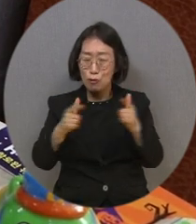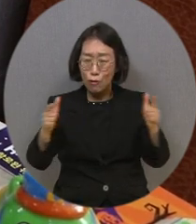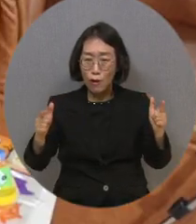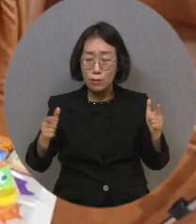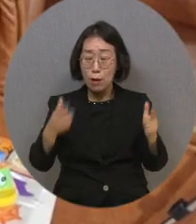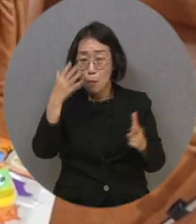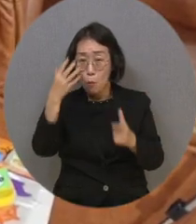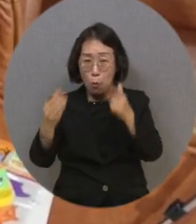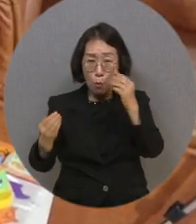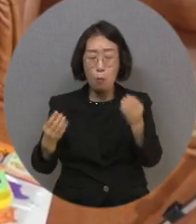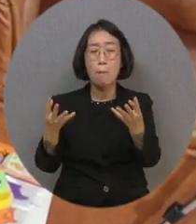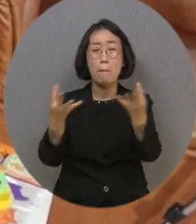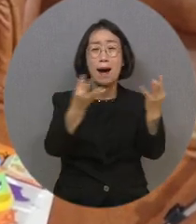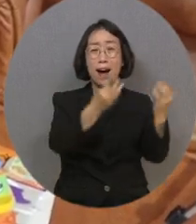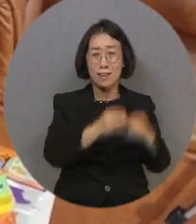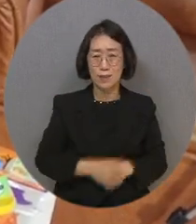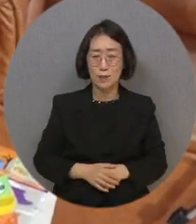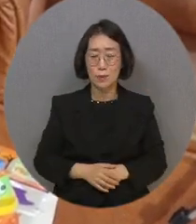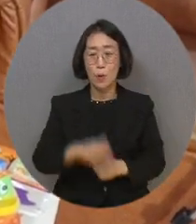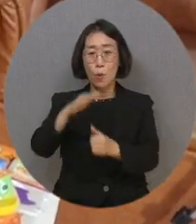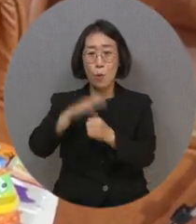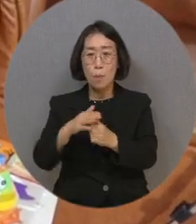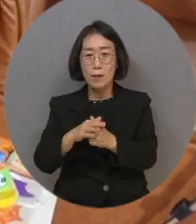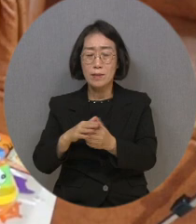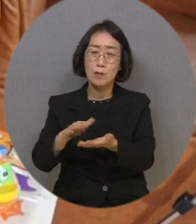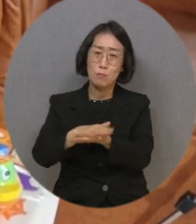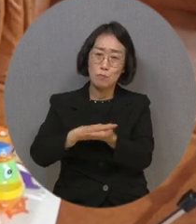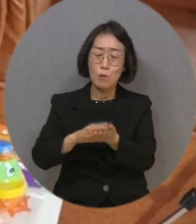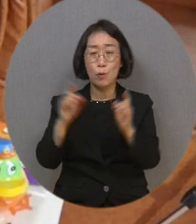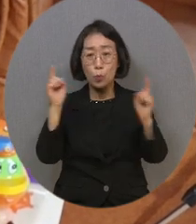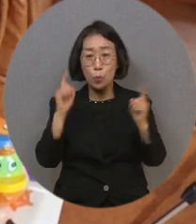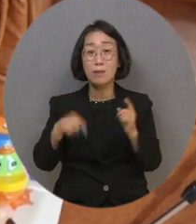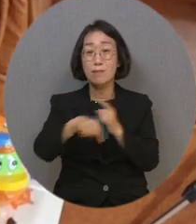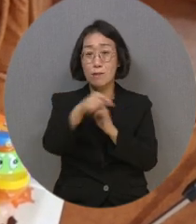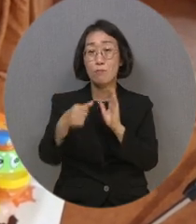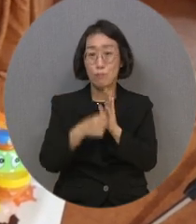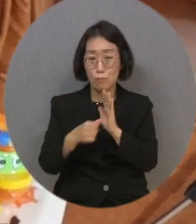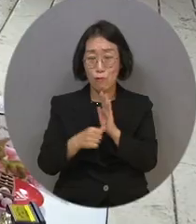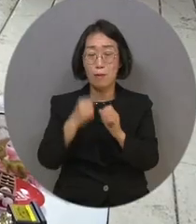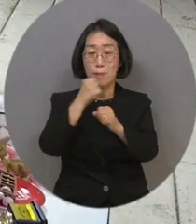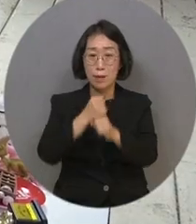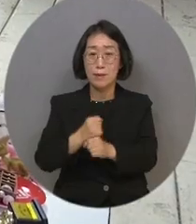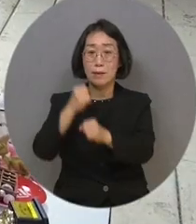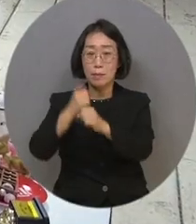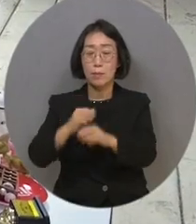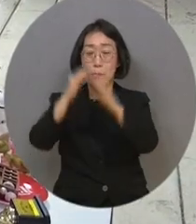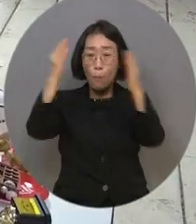있고 요즘 아이들이 갖고 노는 것들로 소재부터 작업 방식까지